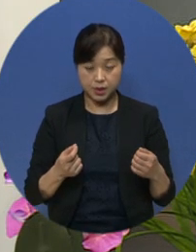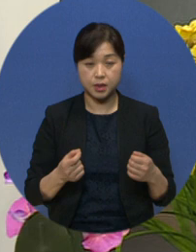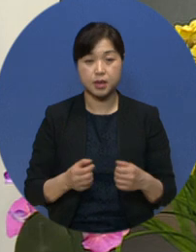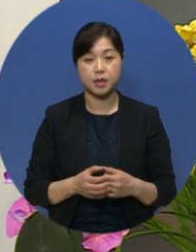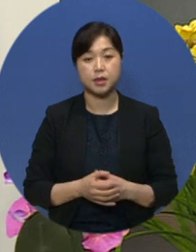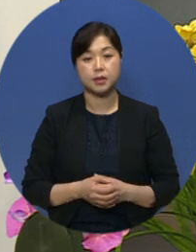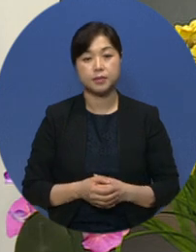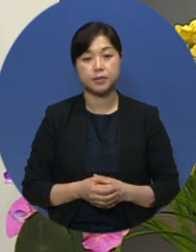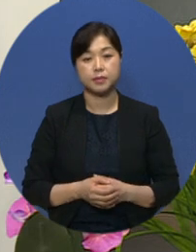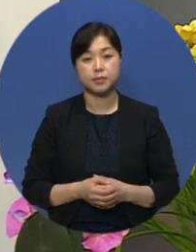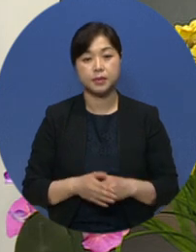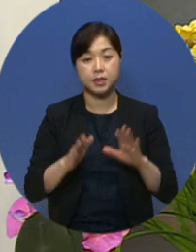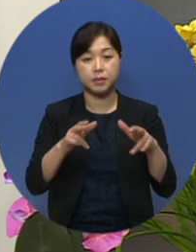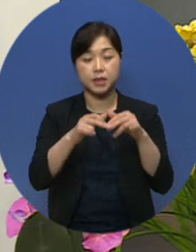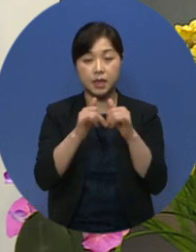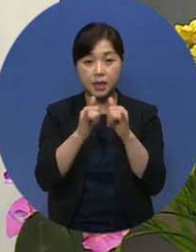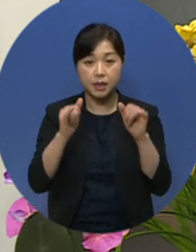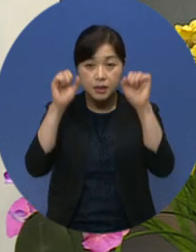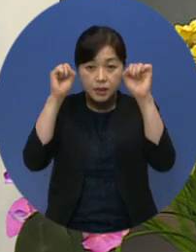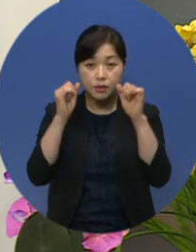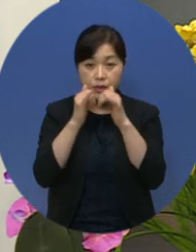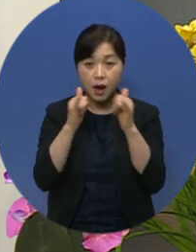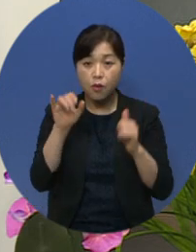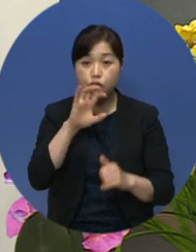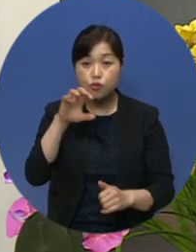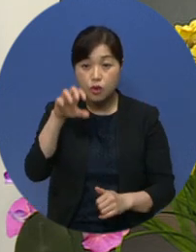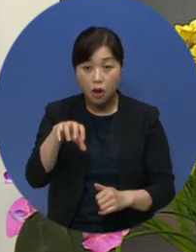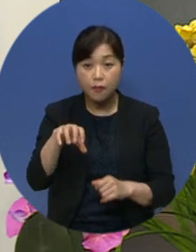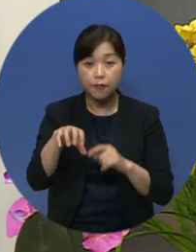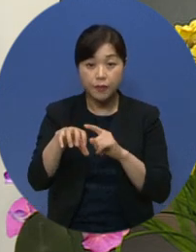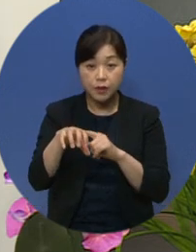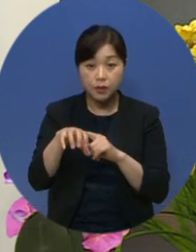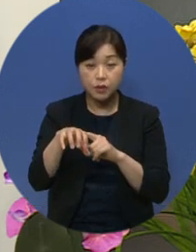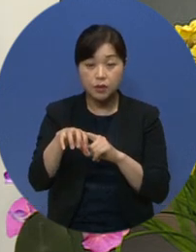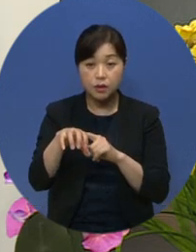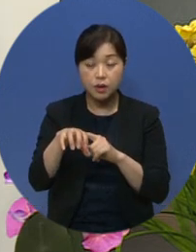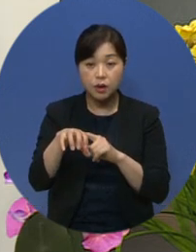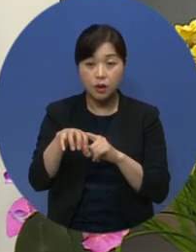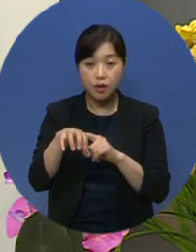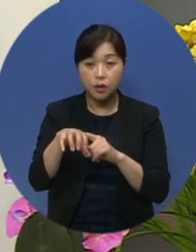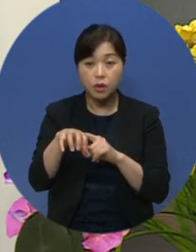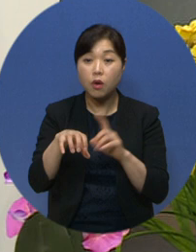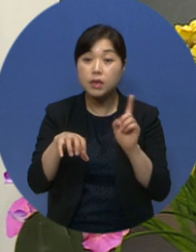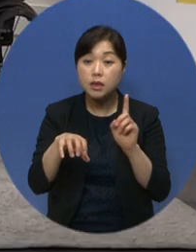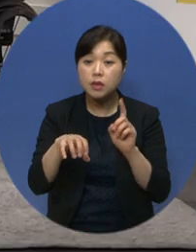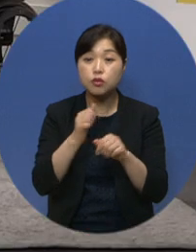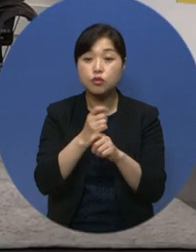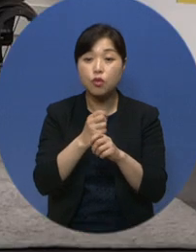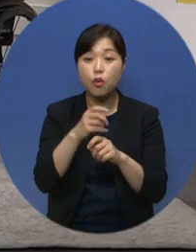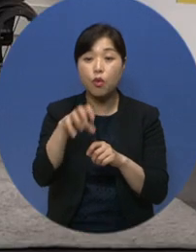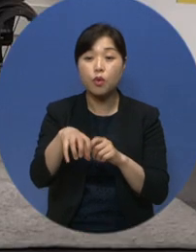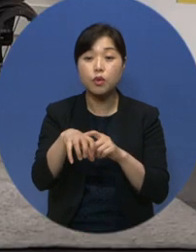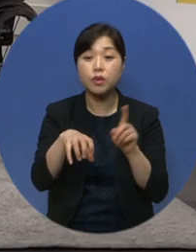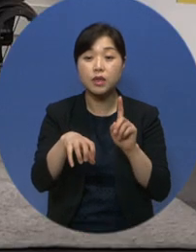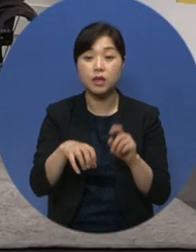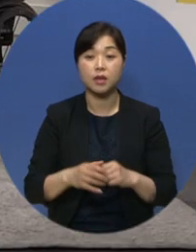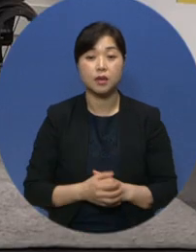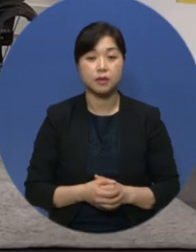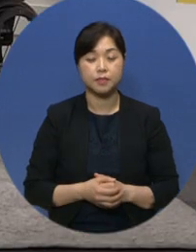에 장애인체육 인들이 훈련하는 훈련 오는 어디에 있나요 4 우리 그